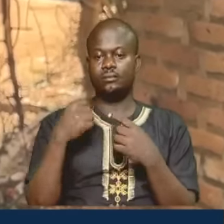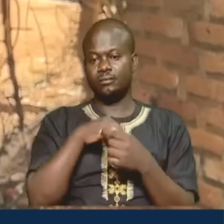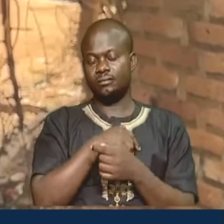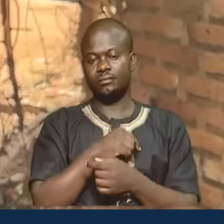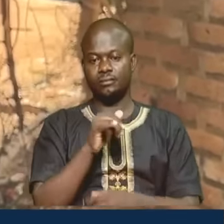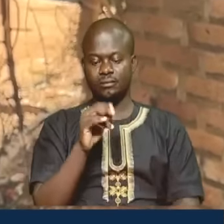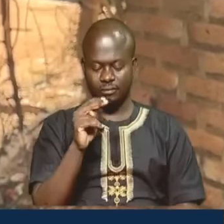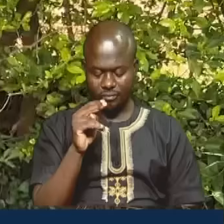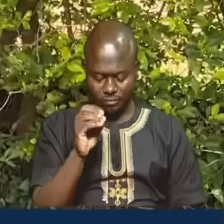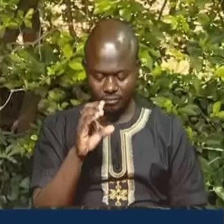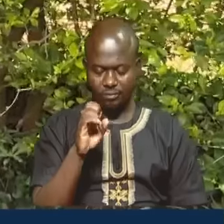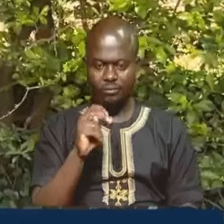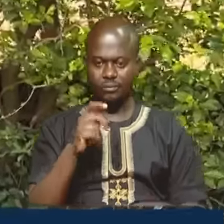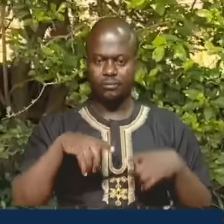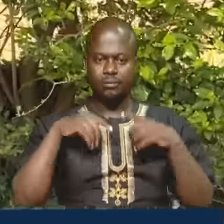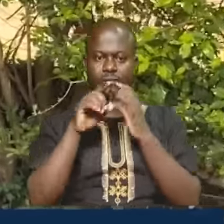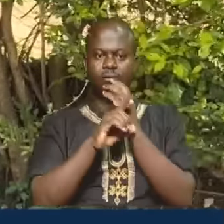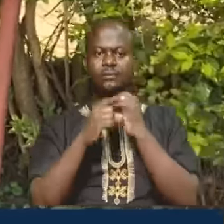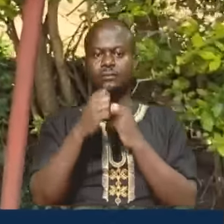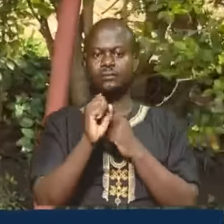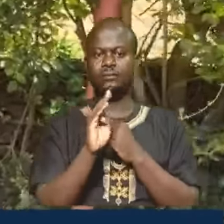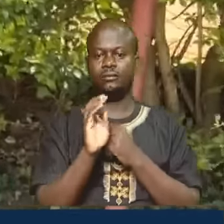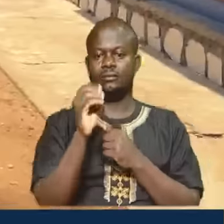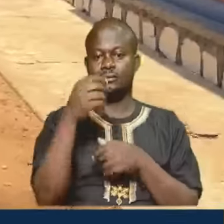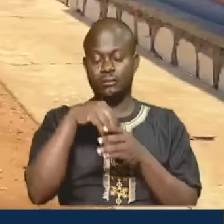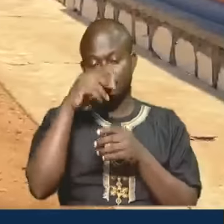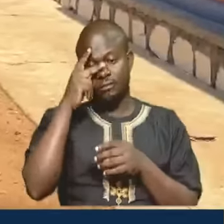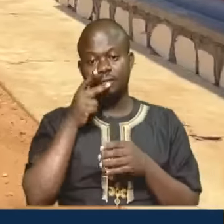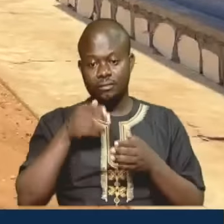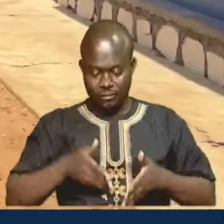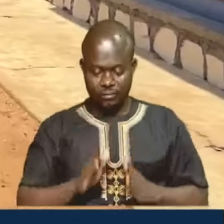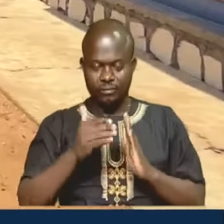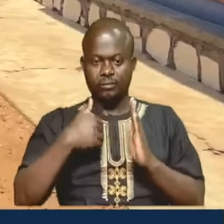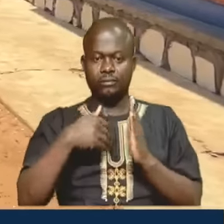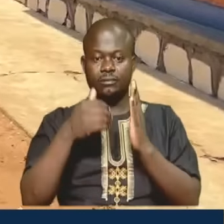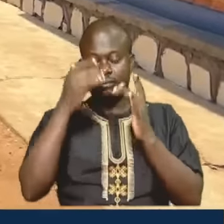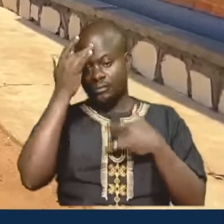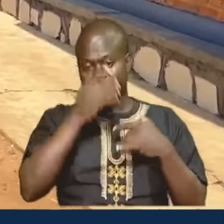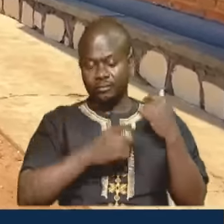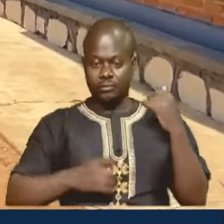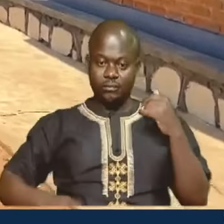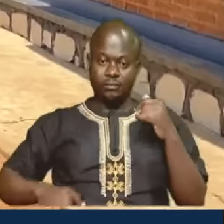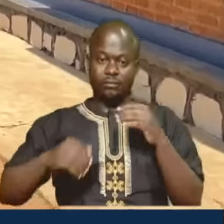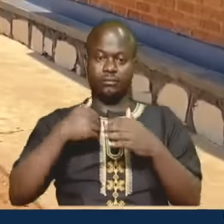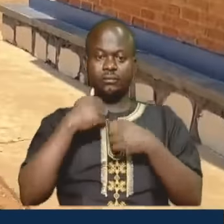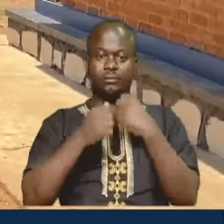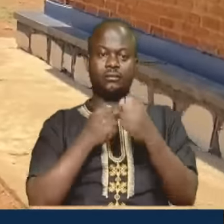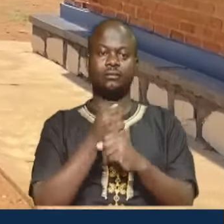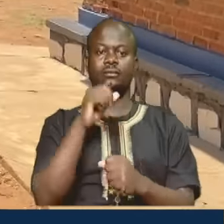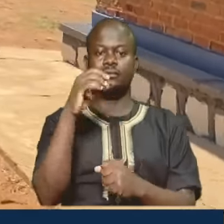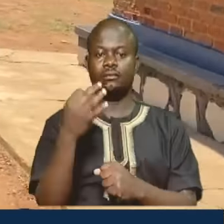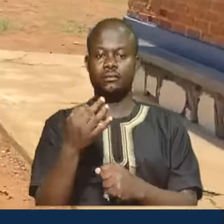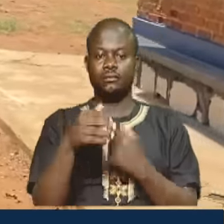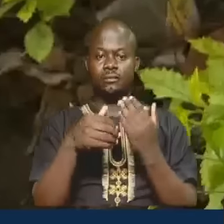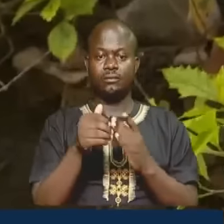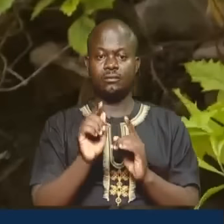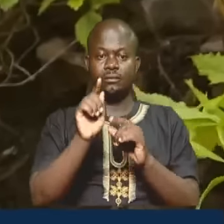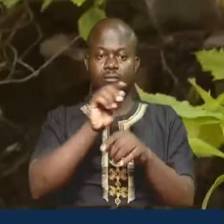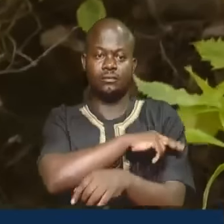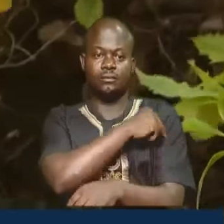Inosanire ngaje utuye mu kareka gasabo numwe mu babyeyi bafite abana bavukanye indwara ya diabete afite imyaka 3 nibwo bamujyanye